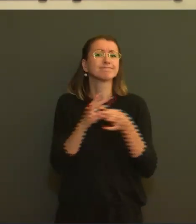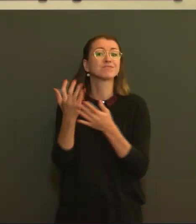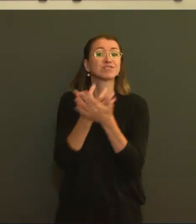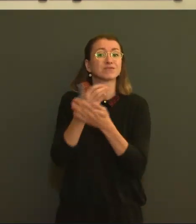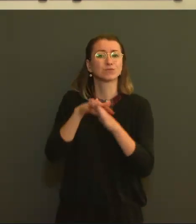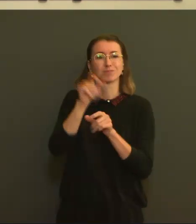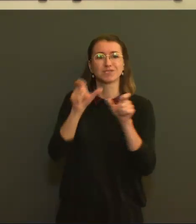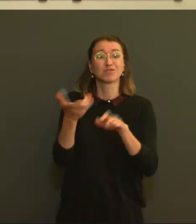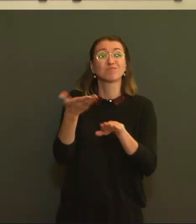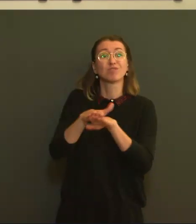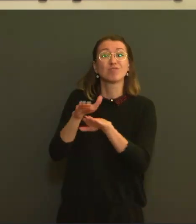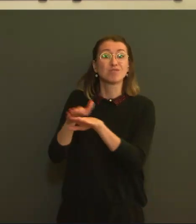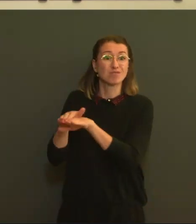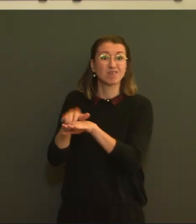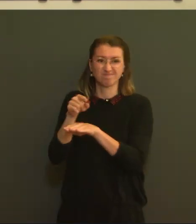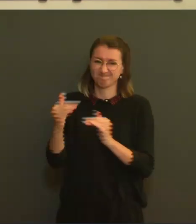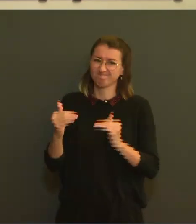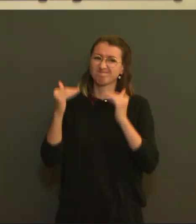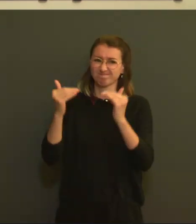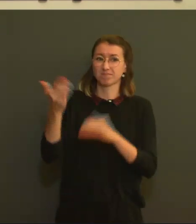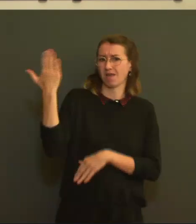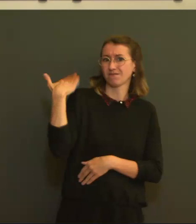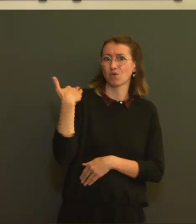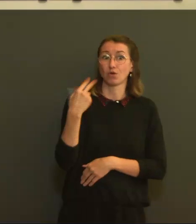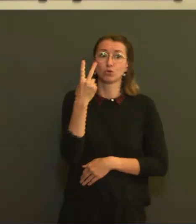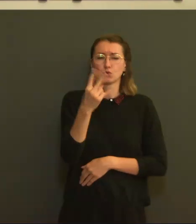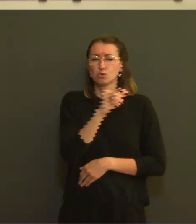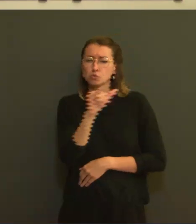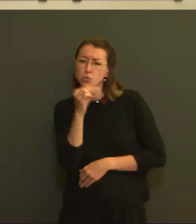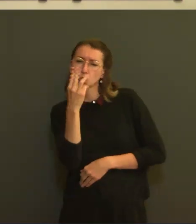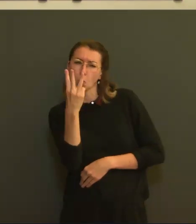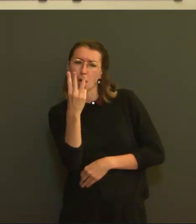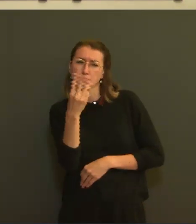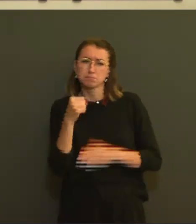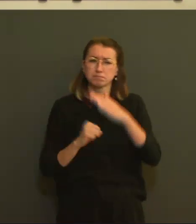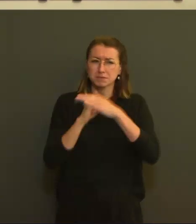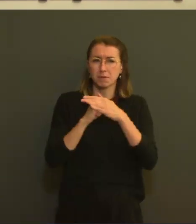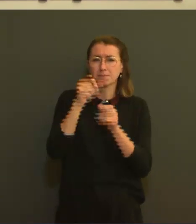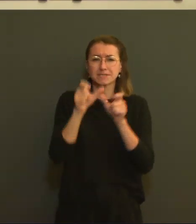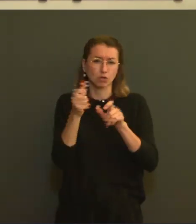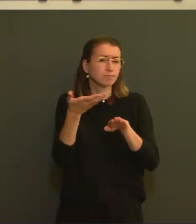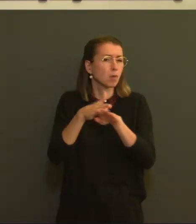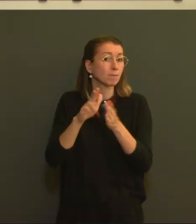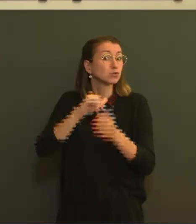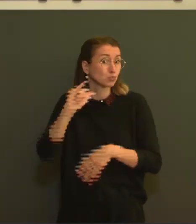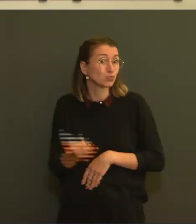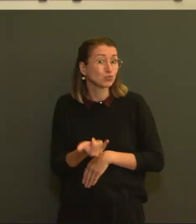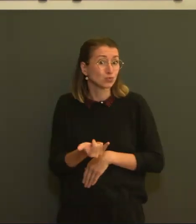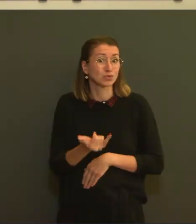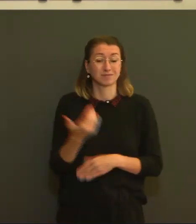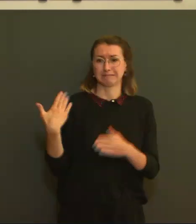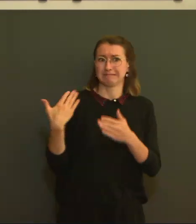avant 2 à 3 décès, parfois des pics allant jusqu'à 5 décès par jour. Nous avons constaté une